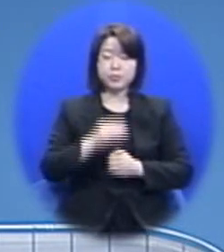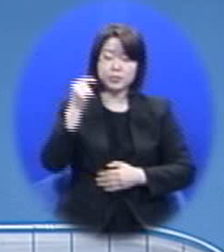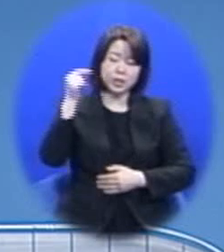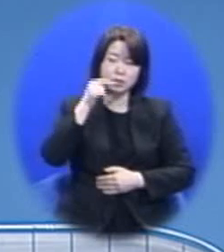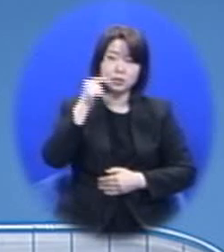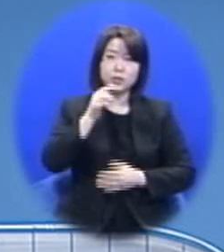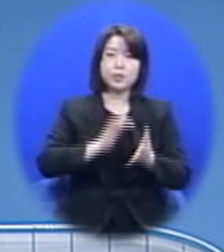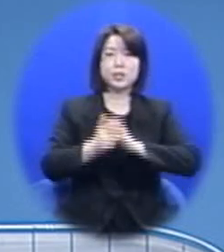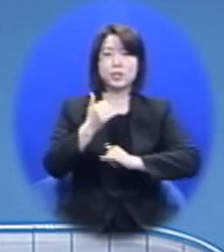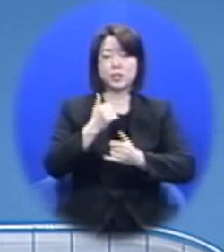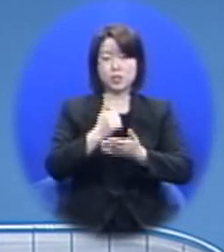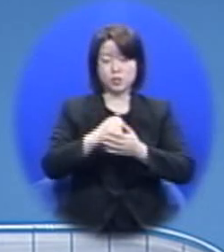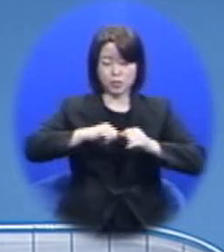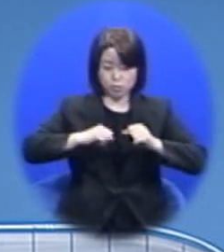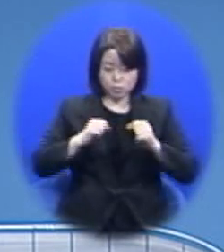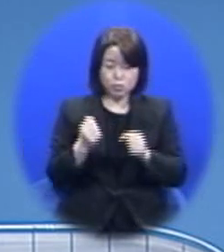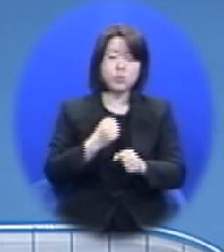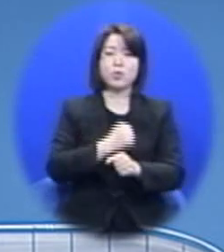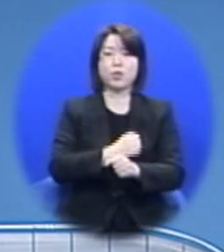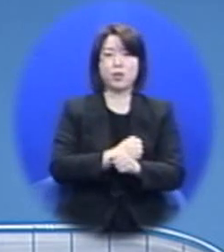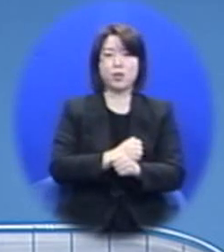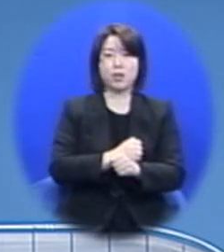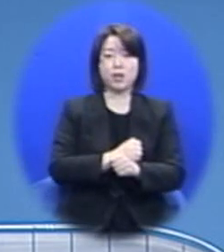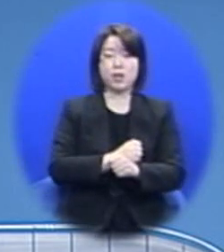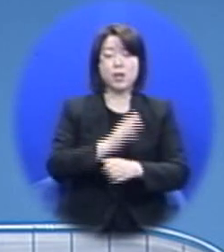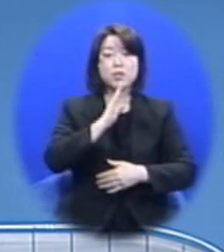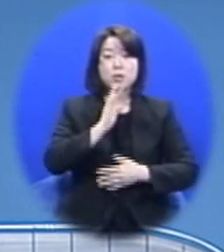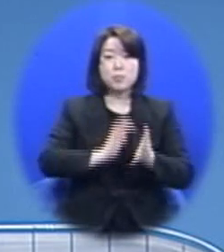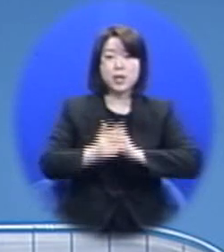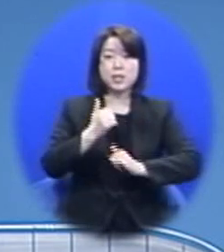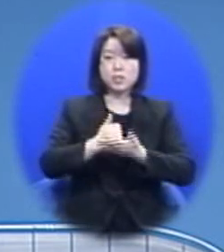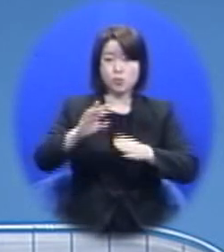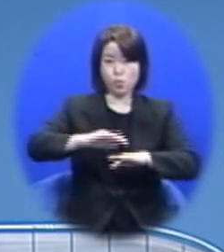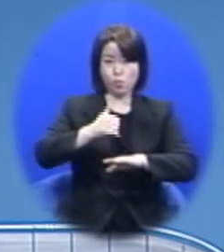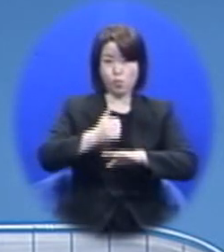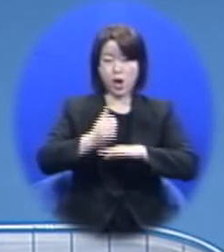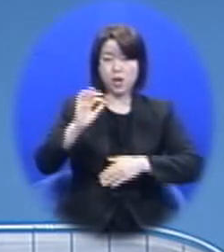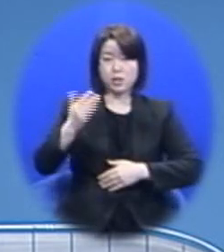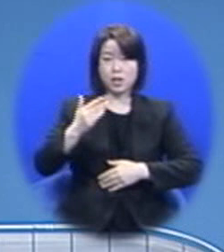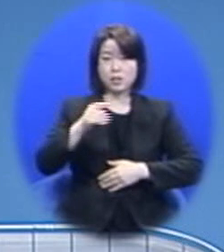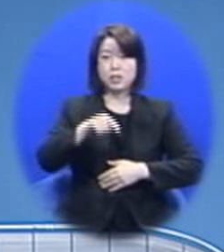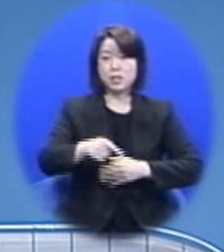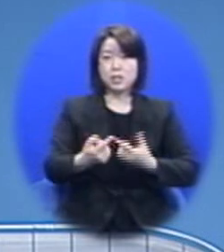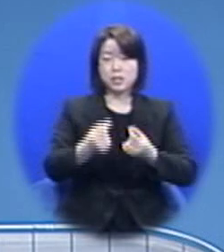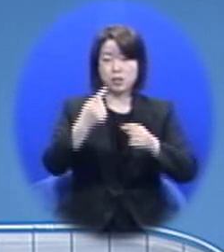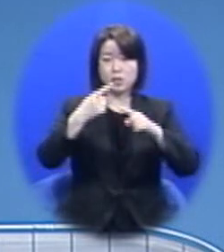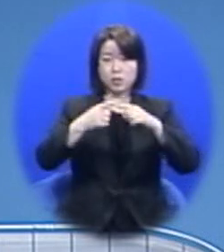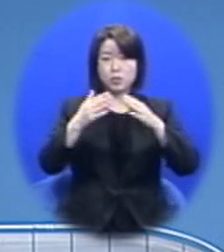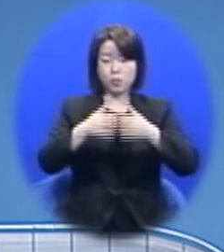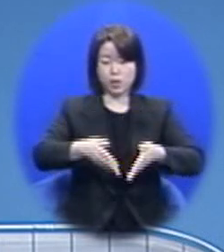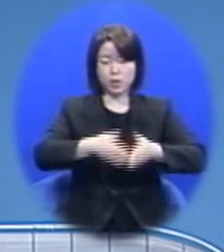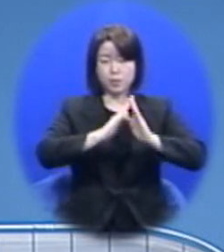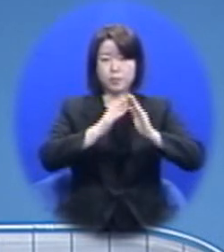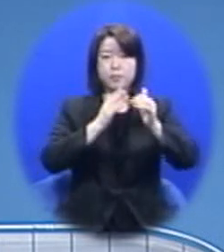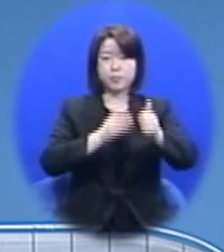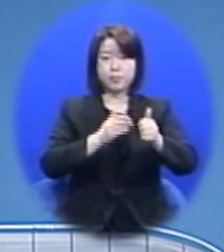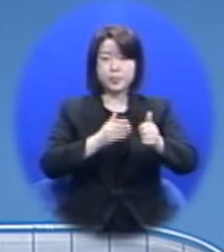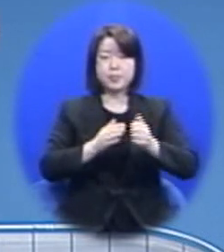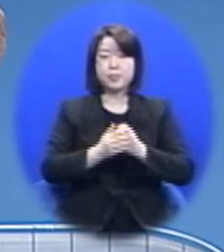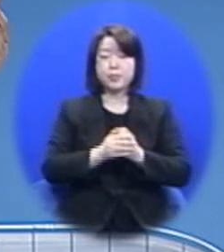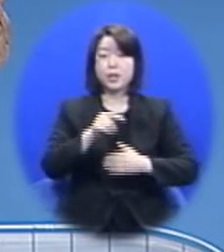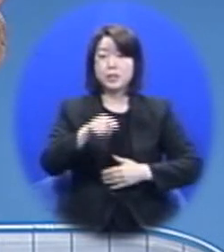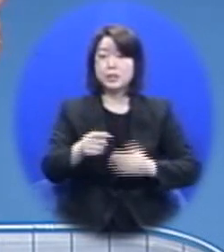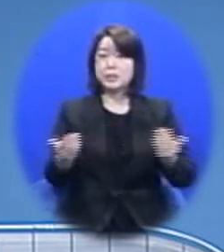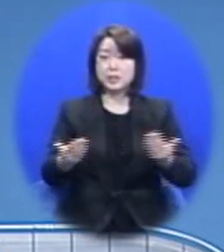철저히 예수님에게 순종하는, 정말 예수님이 왕 되시는 이런 교회를 세우십시다. 그